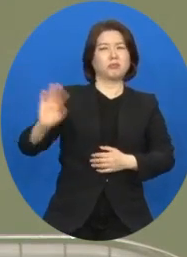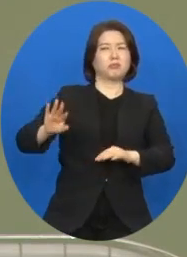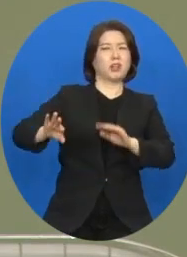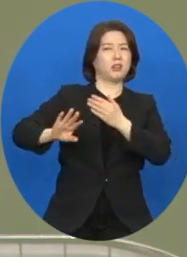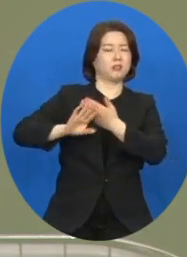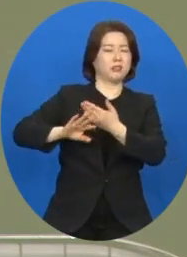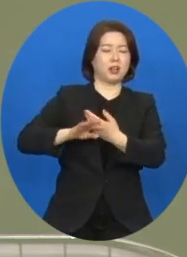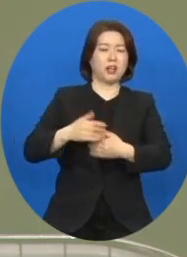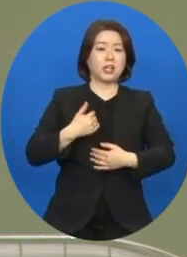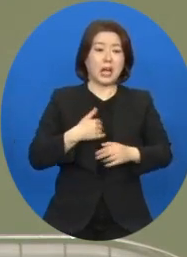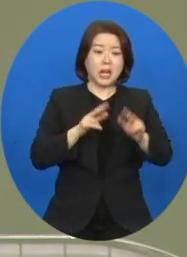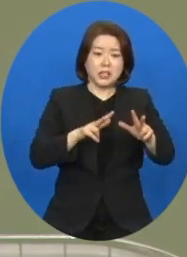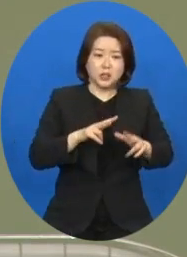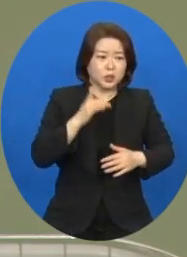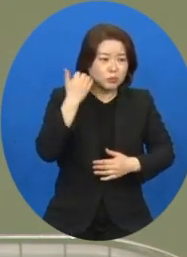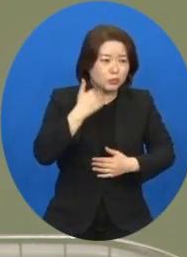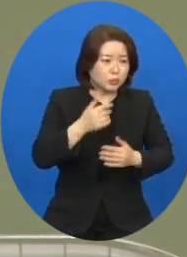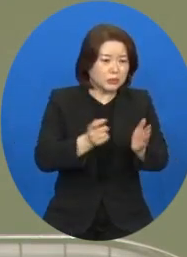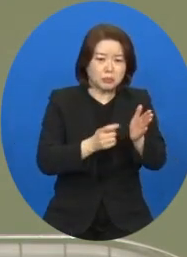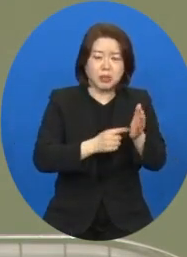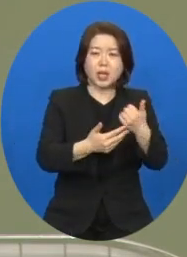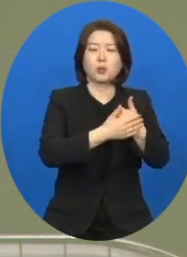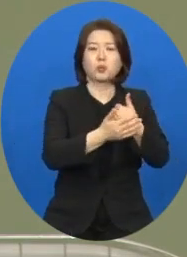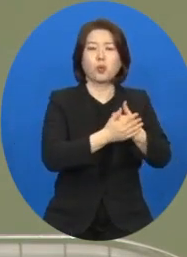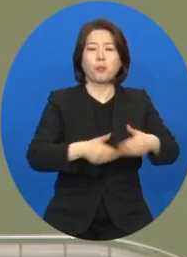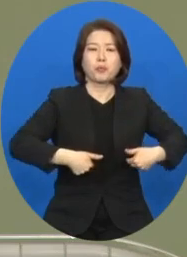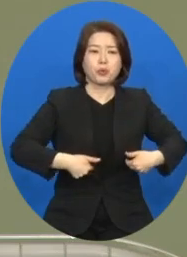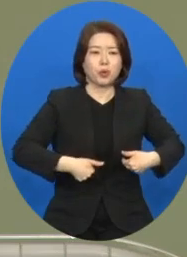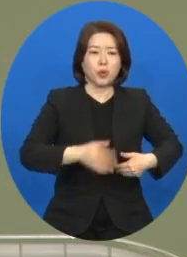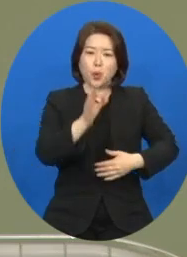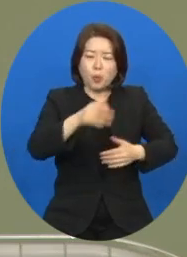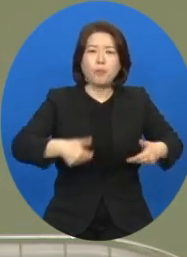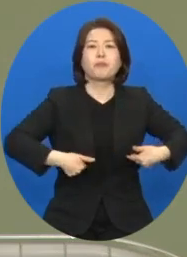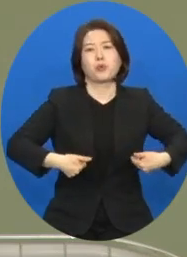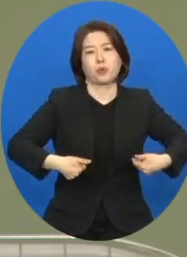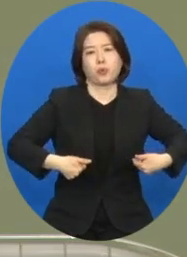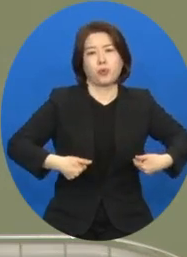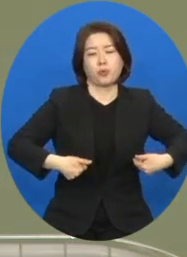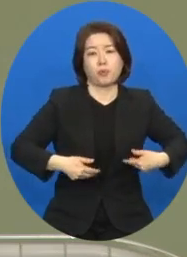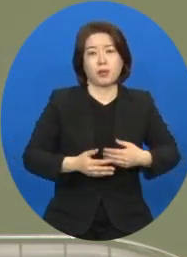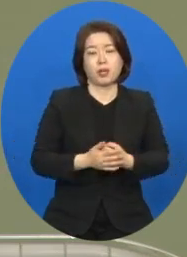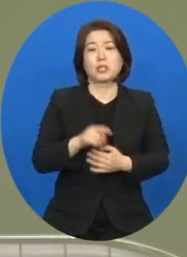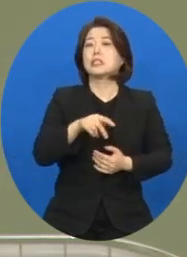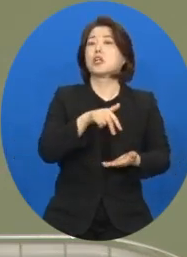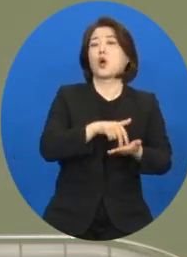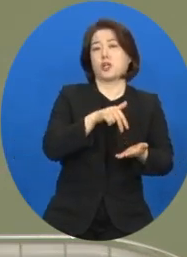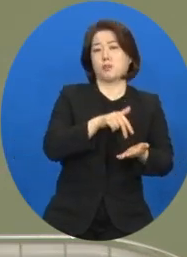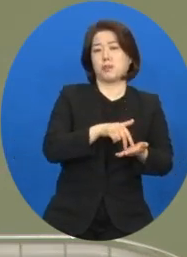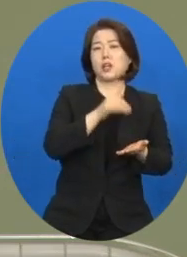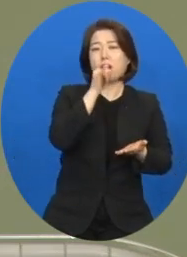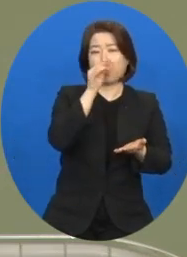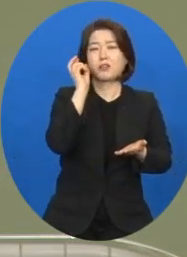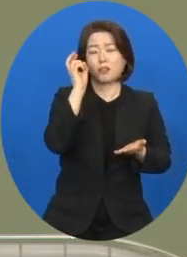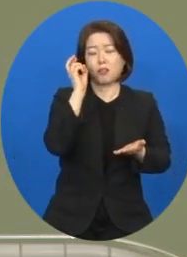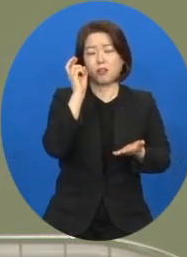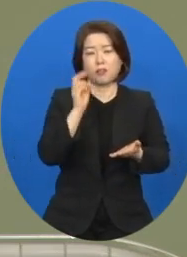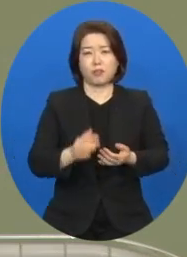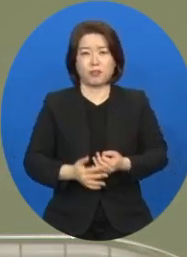지금 누군가의 도움이 필요하고 얼마의 돈이 필요하고 그렇습니다. 이런 분들도 있으실 것